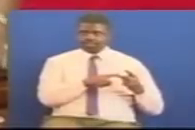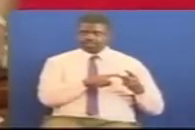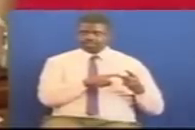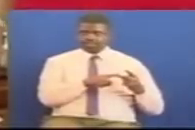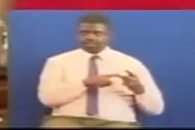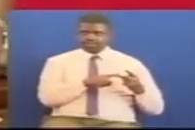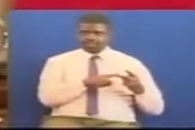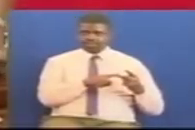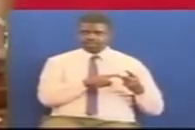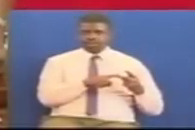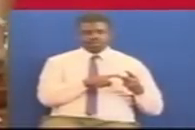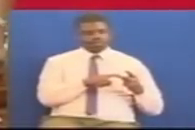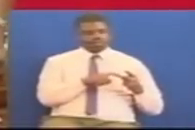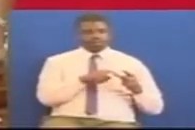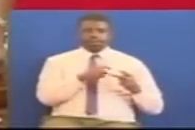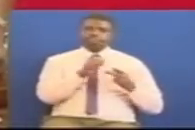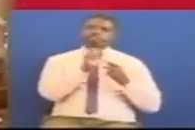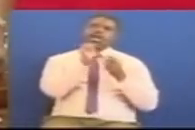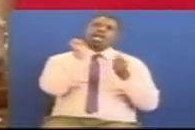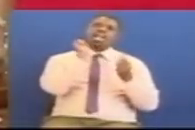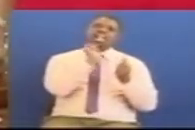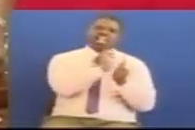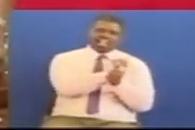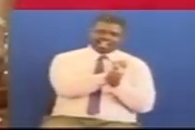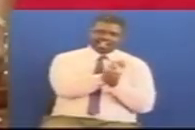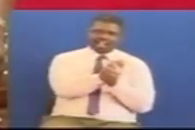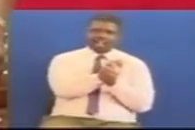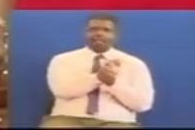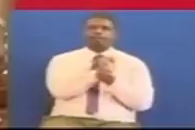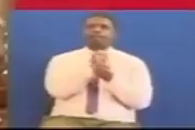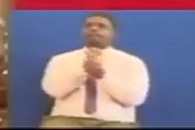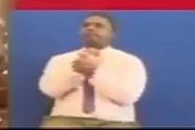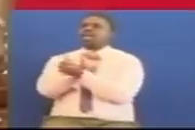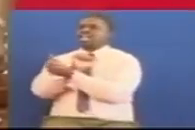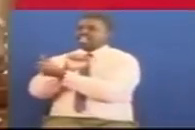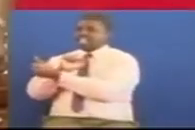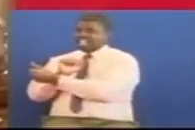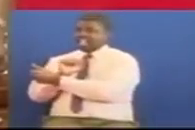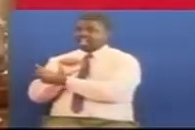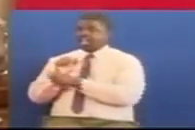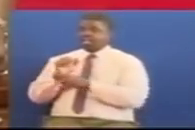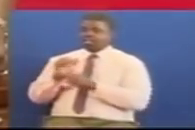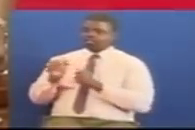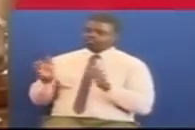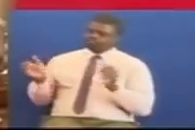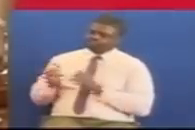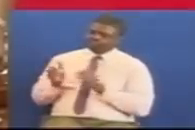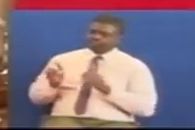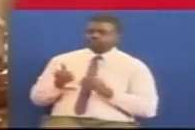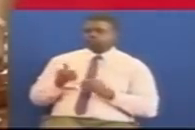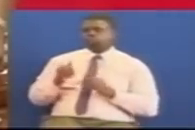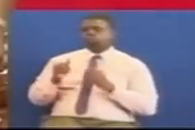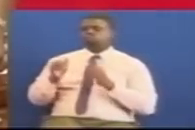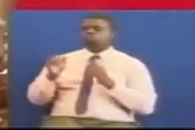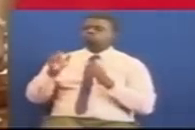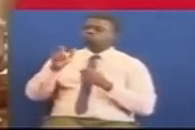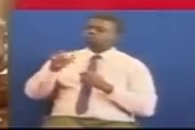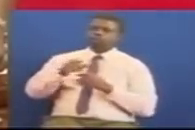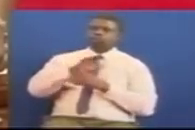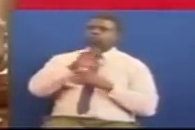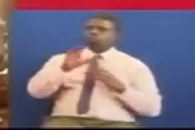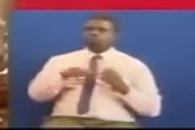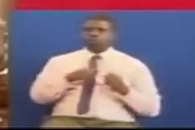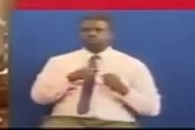Mwenyekiti, Jeshi la Magereza limekuwa likihifadhi wafungwa wa aina zote wakiwemo wafungwa wa kike wajawazito. Katika kuhakikisha